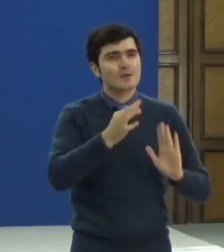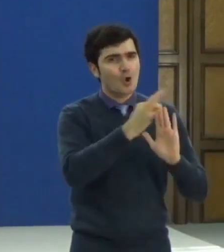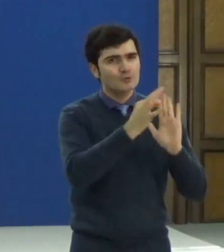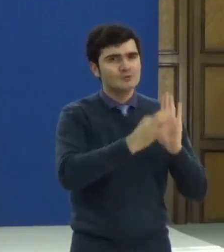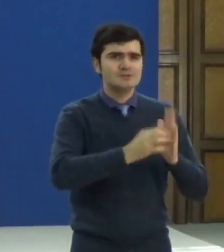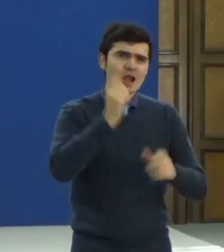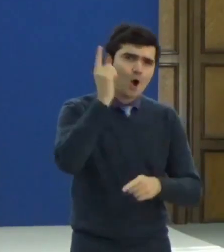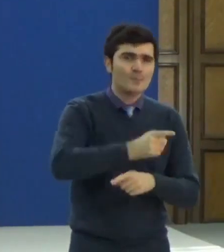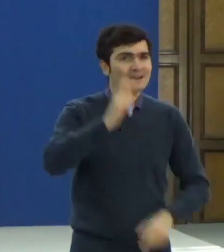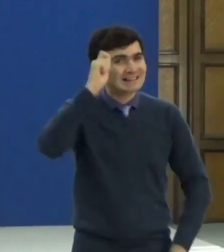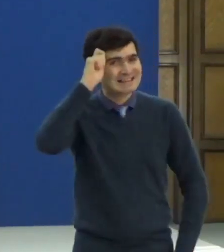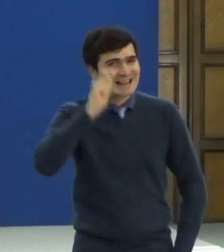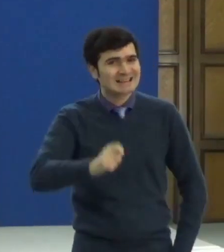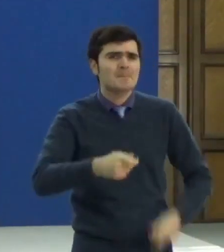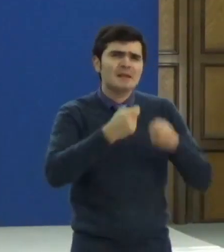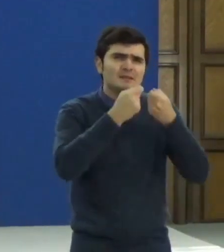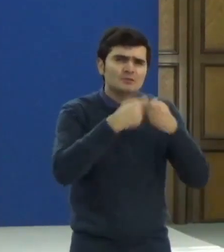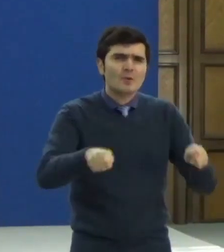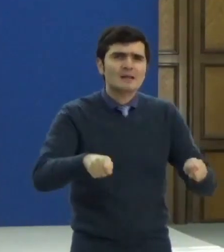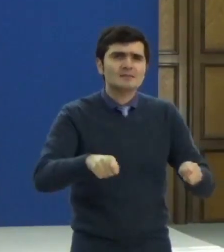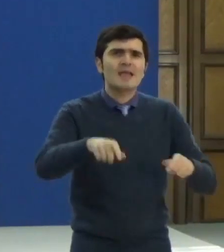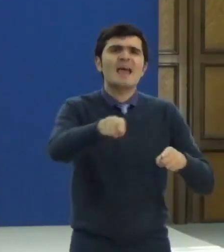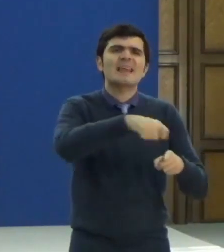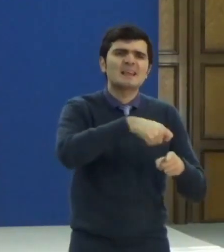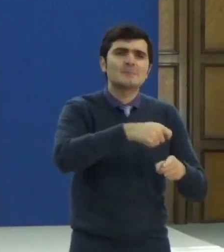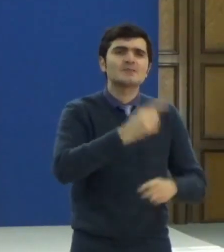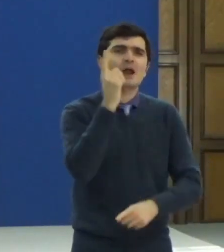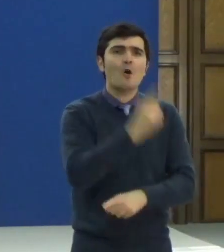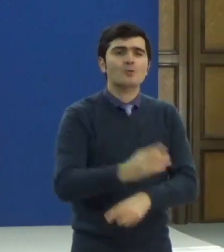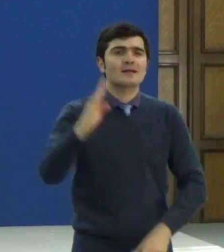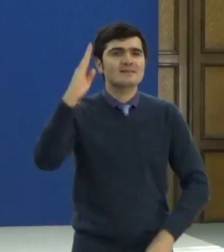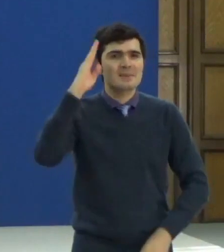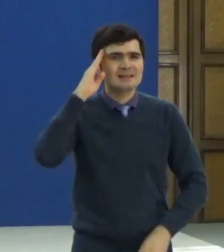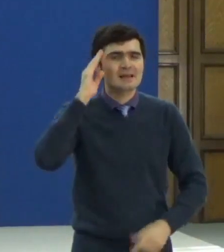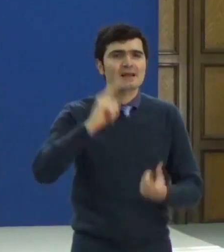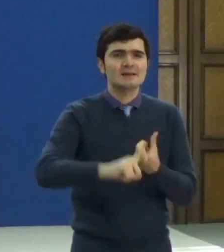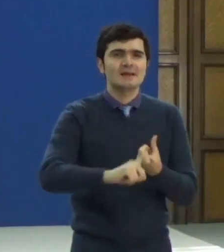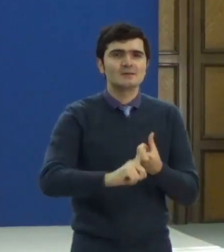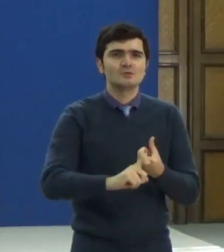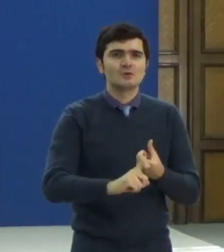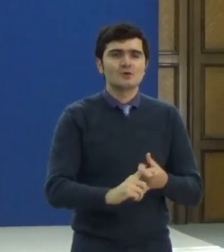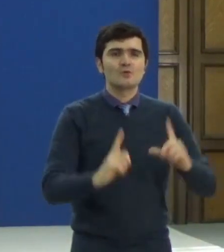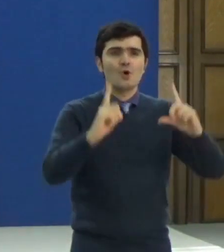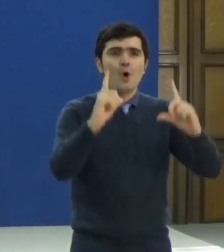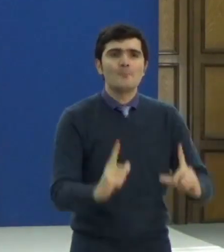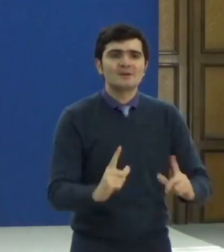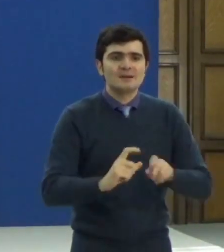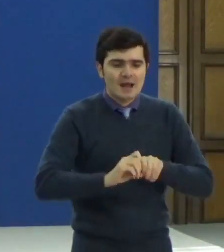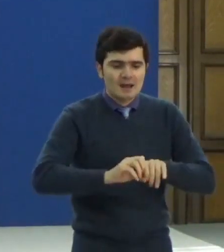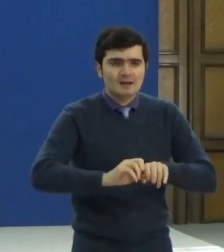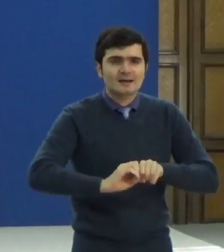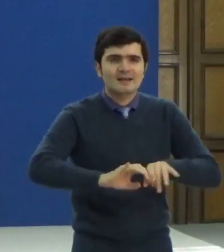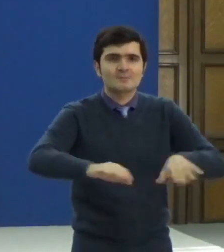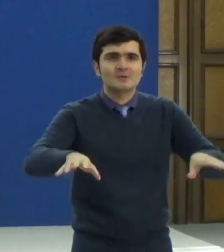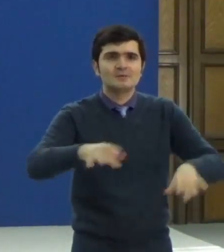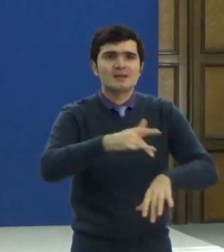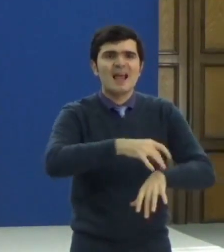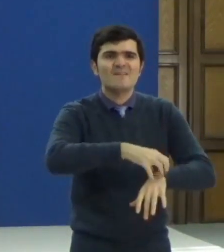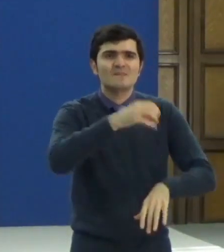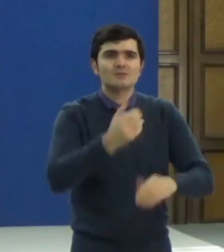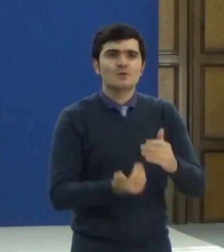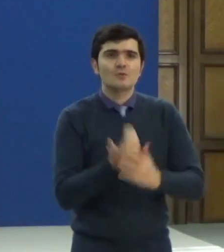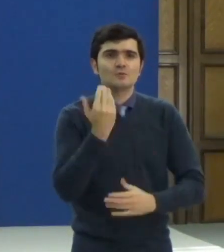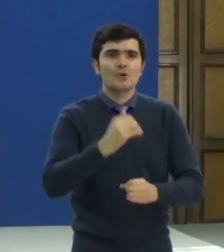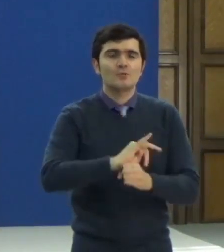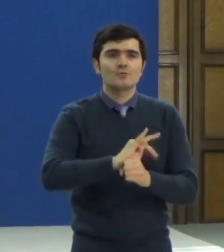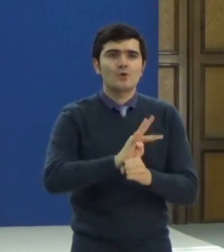tuturor reglementărilor ordonanțelor militare cu privire la oprirea răspândirii infecțiilor cu noul tip de